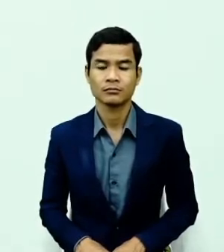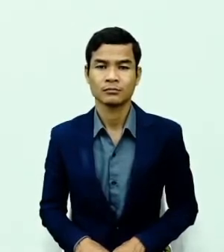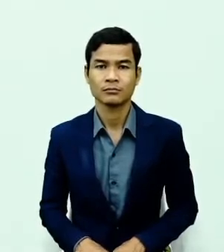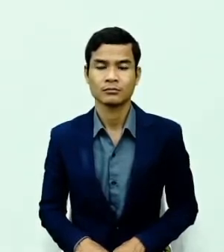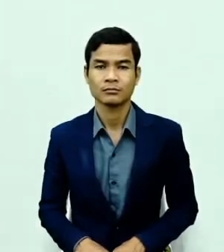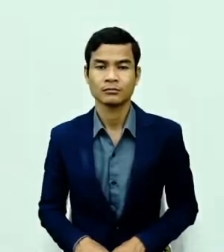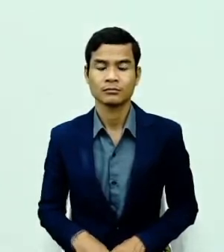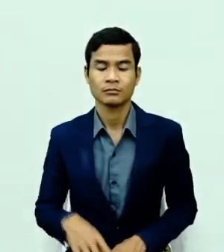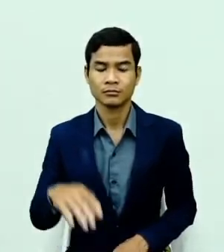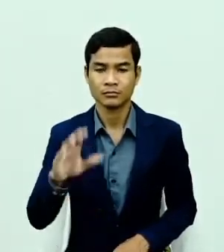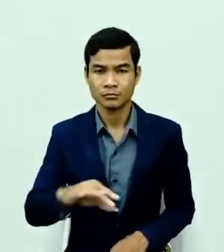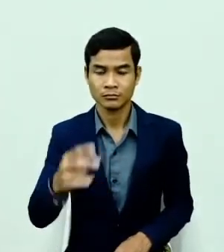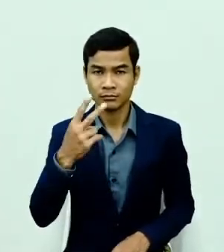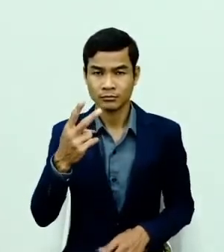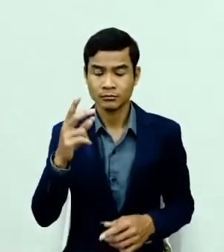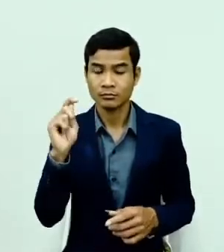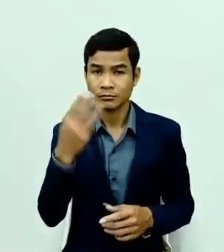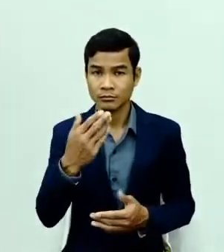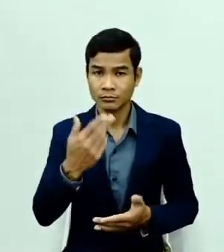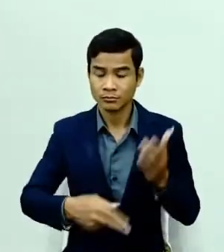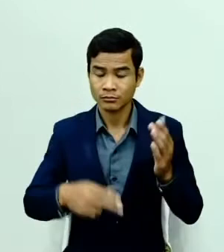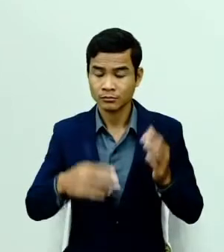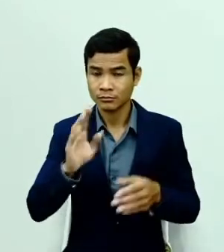ចាកូនឃើញរូបអ្វីខ្លះដែរកូន